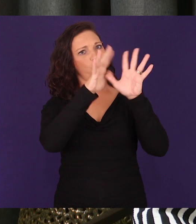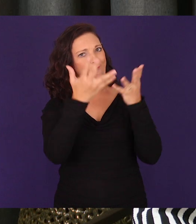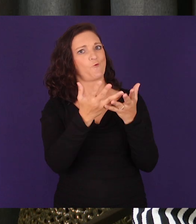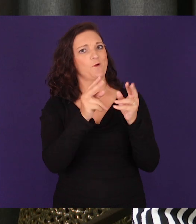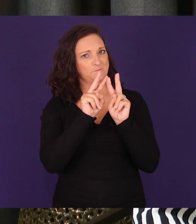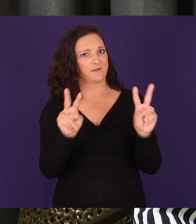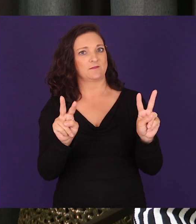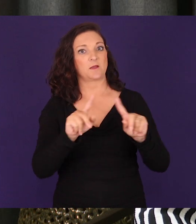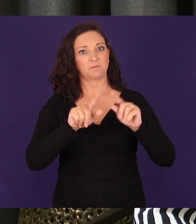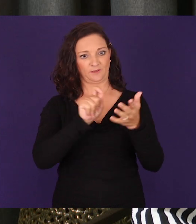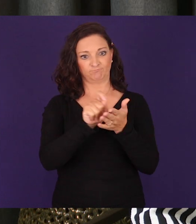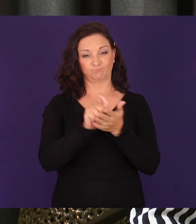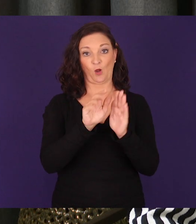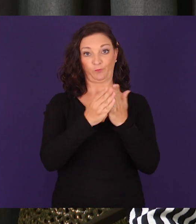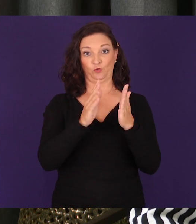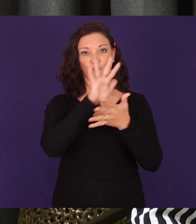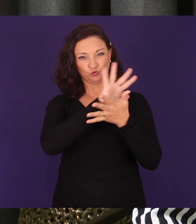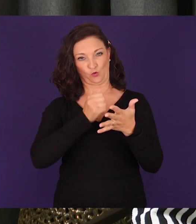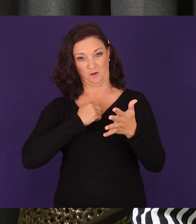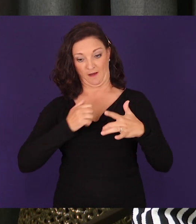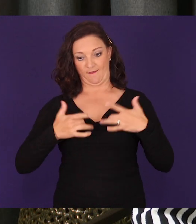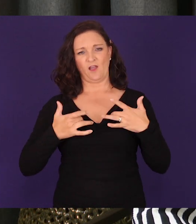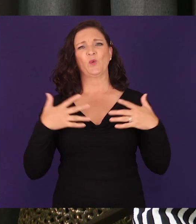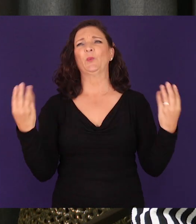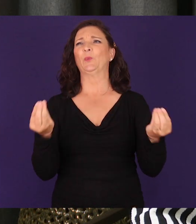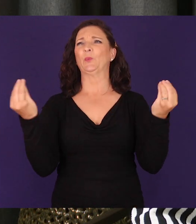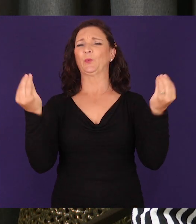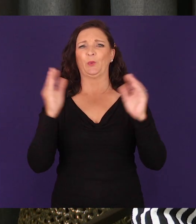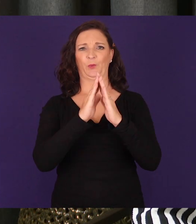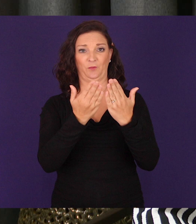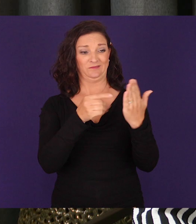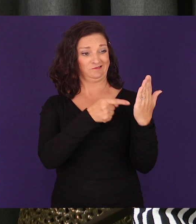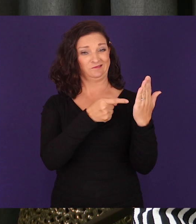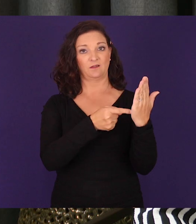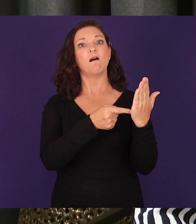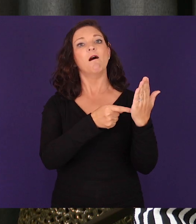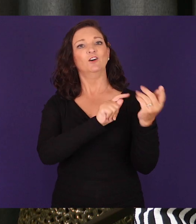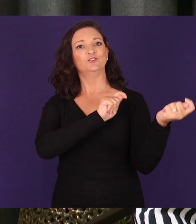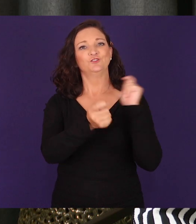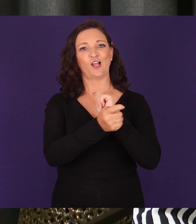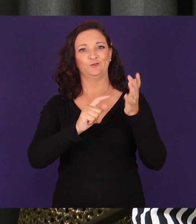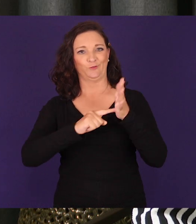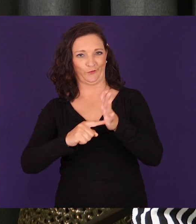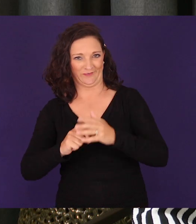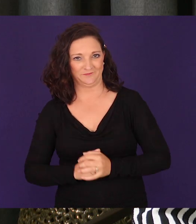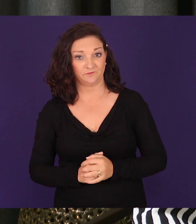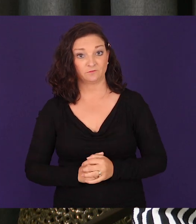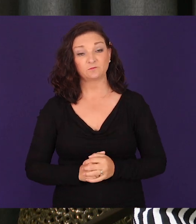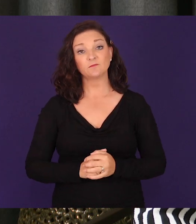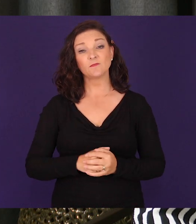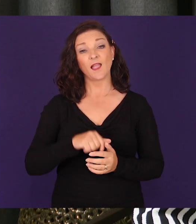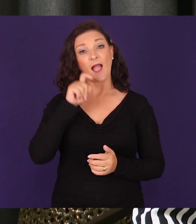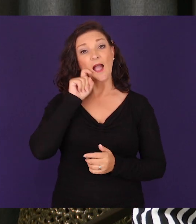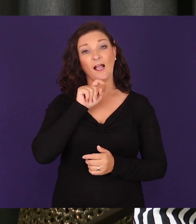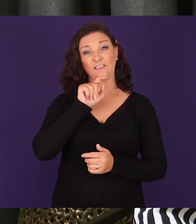Haar autobiografie, The Story of My Life, was so suksesvol dat dit in 'n film omskep is. En op